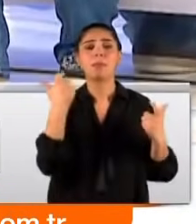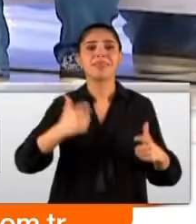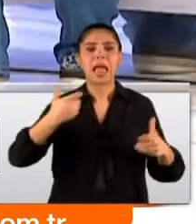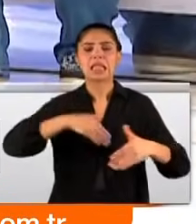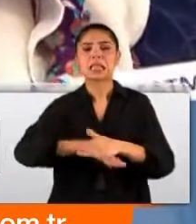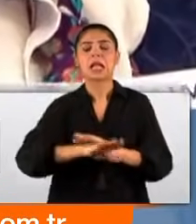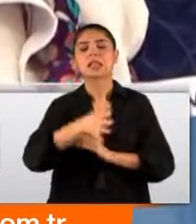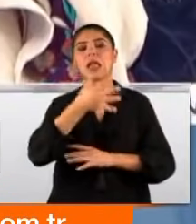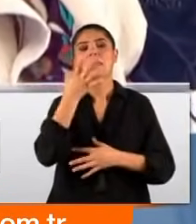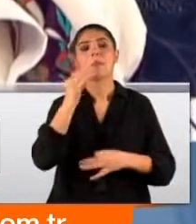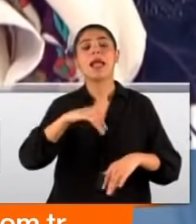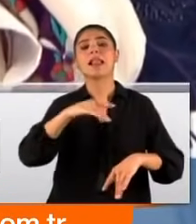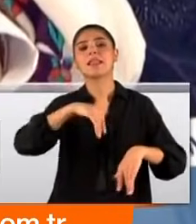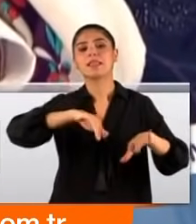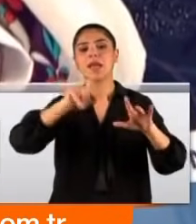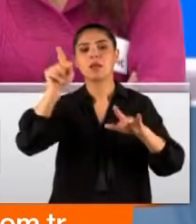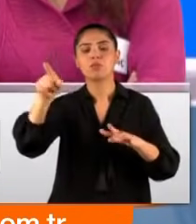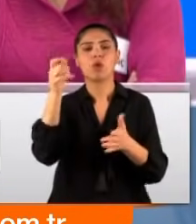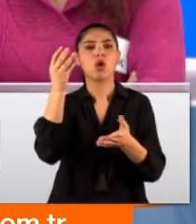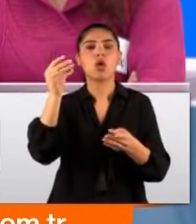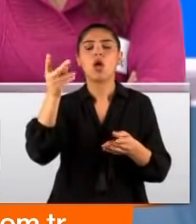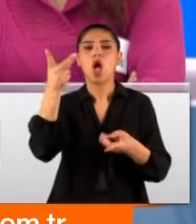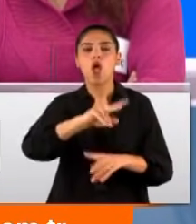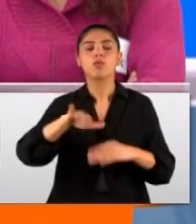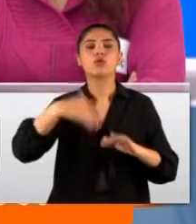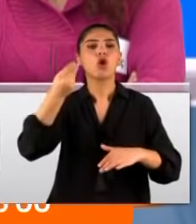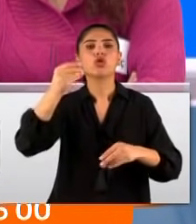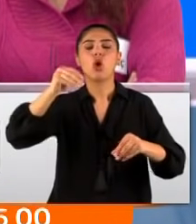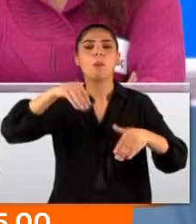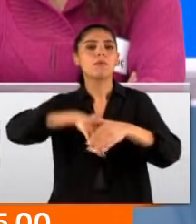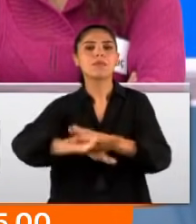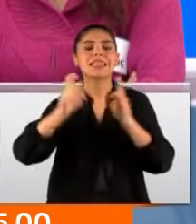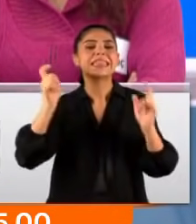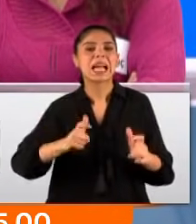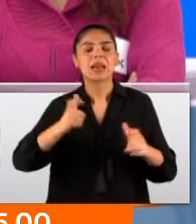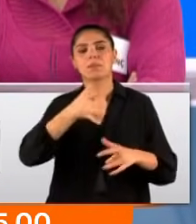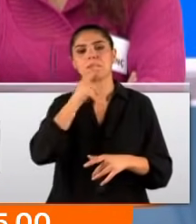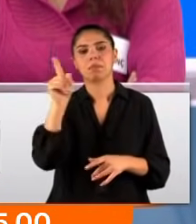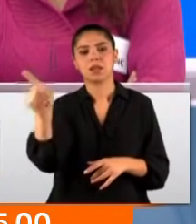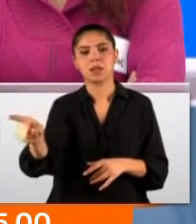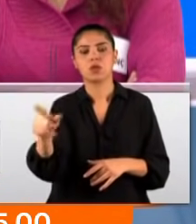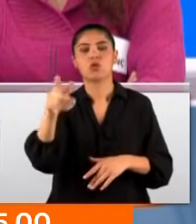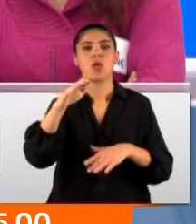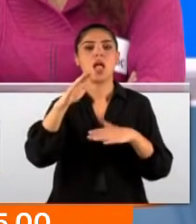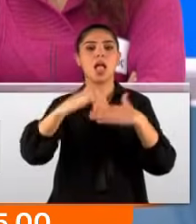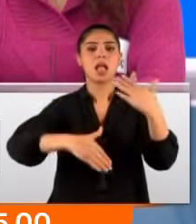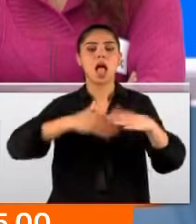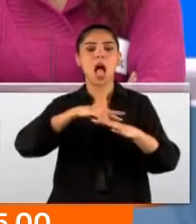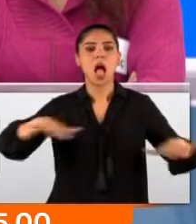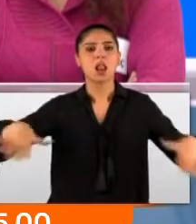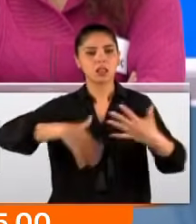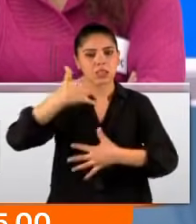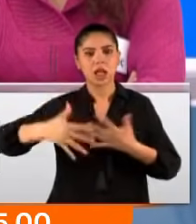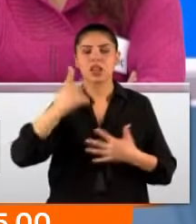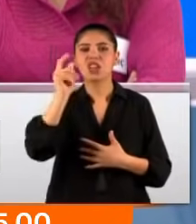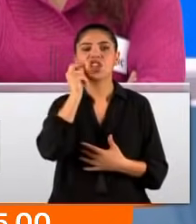hala belli değil. Sen bunun gömüldüğü yeri biliyorsunuz. Eve geldiler. Halıya sardılar, iki kişi götürdüler, bana bunu dedi. Neden şimdi orada bu